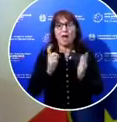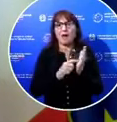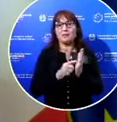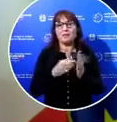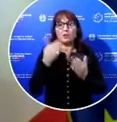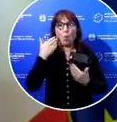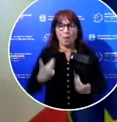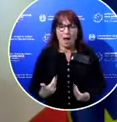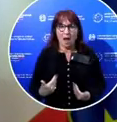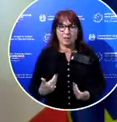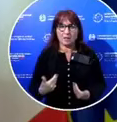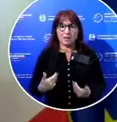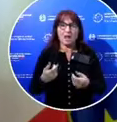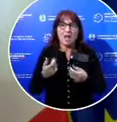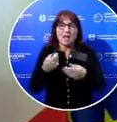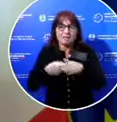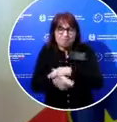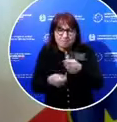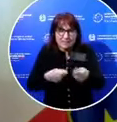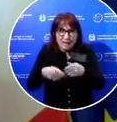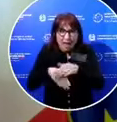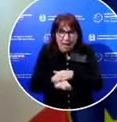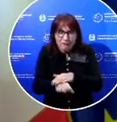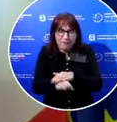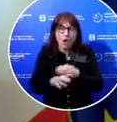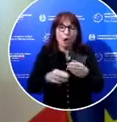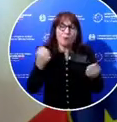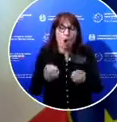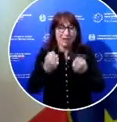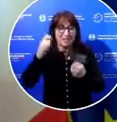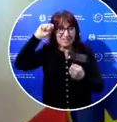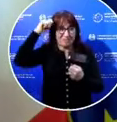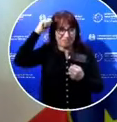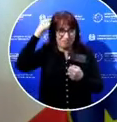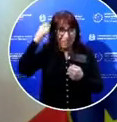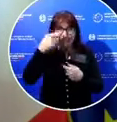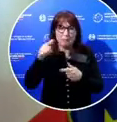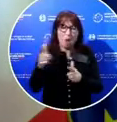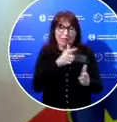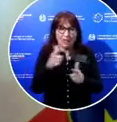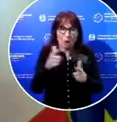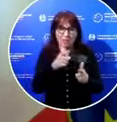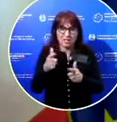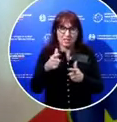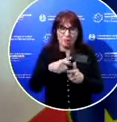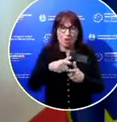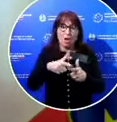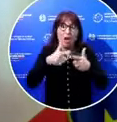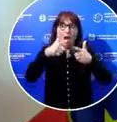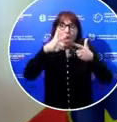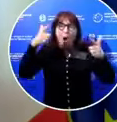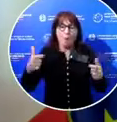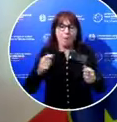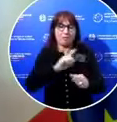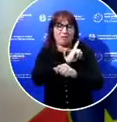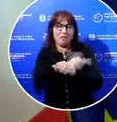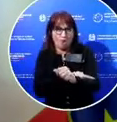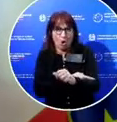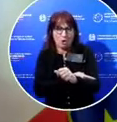Il narcotraffico finanzia il crimine organizzato e le principali sigle terroristiche, contribuendo a rafforzarne la forza